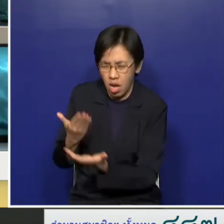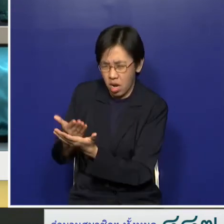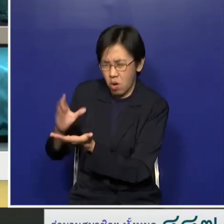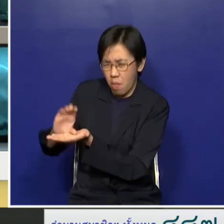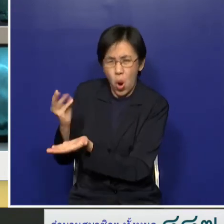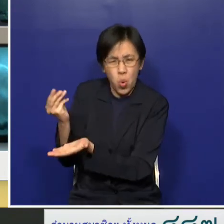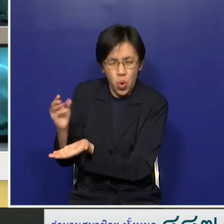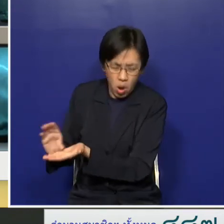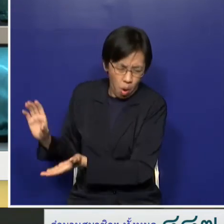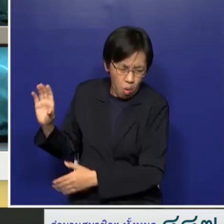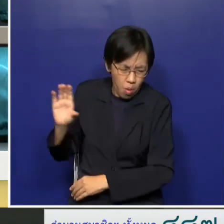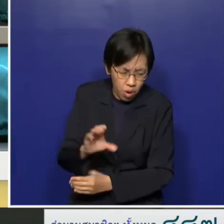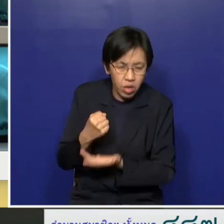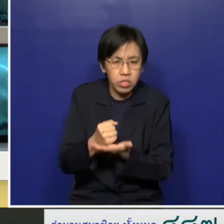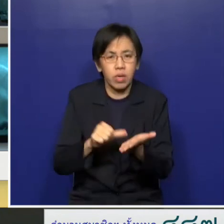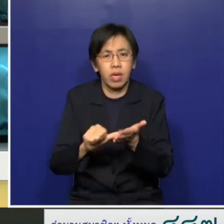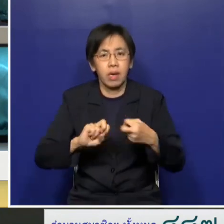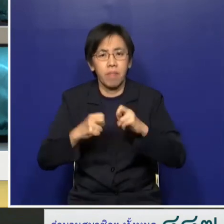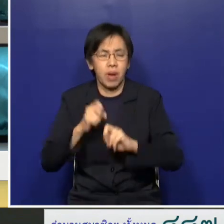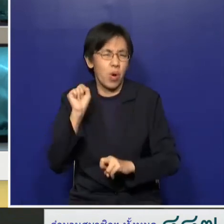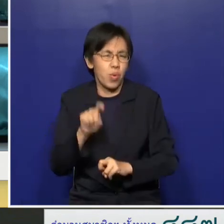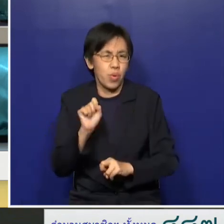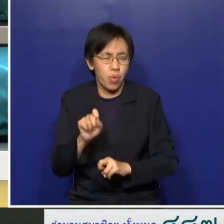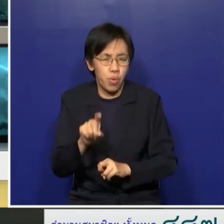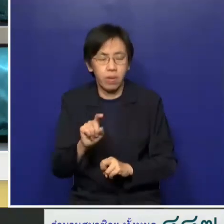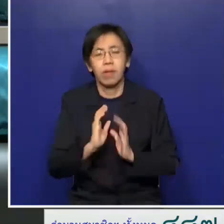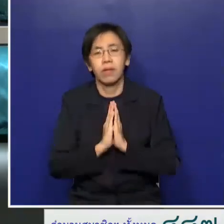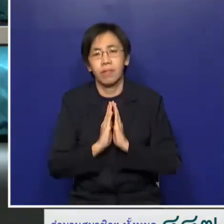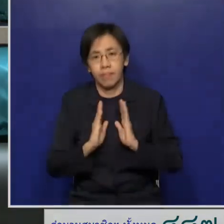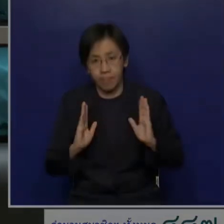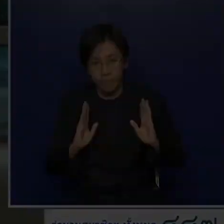อแก้ปัญหาให้กับพี่น้องประชาชนเป็นการเร่งด่วนครับขอกราบขอบพระคุณครับ ครับต่อไป